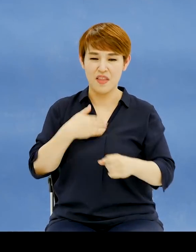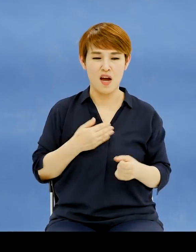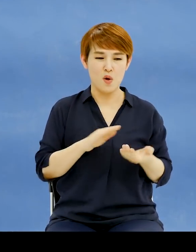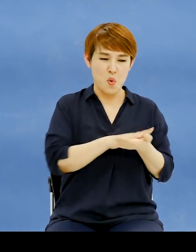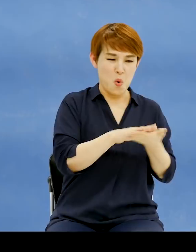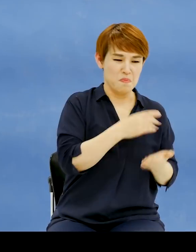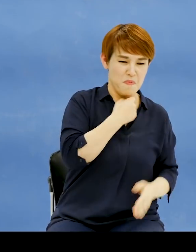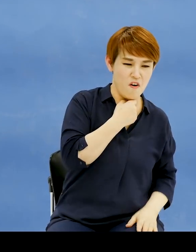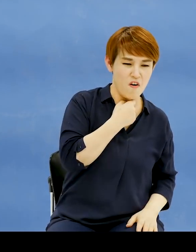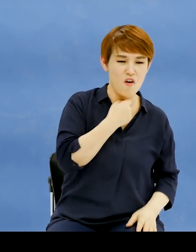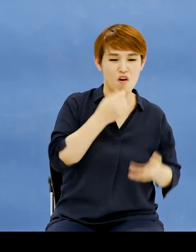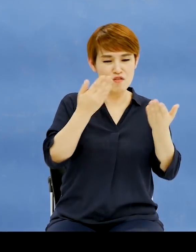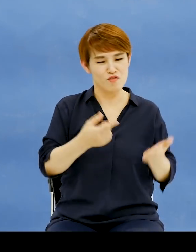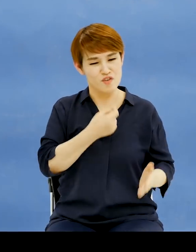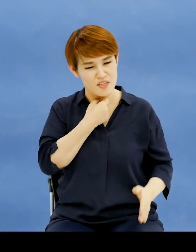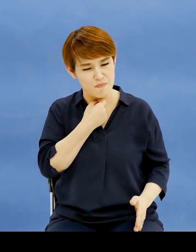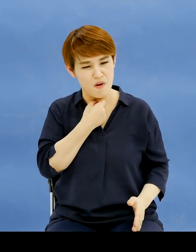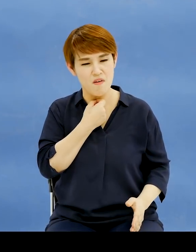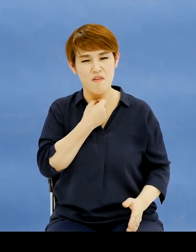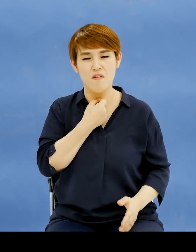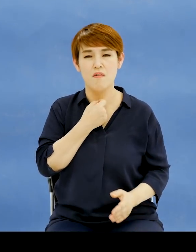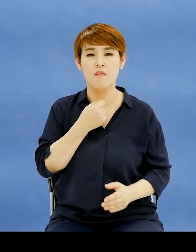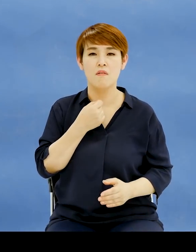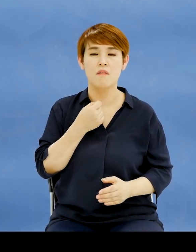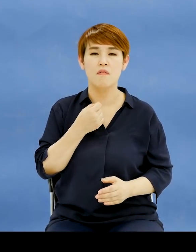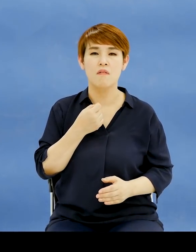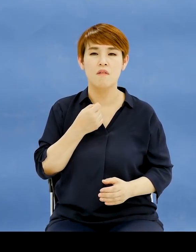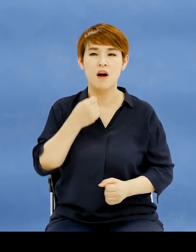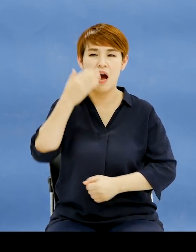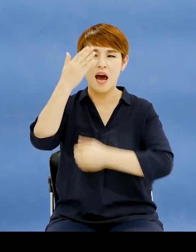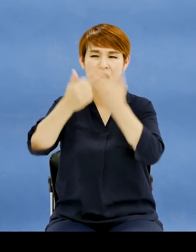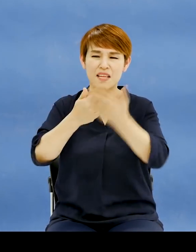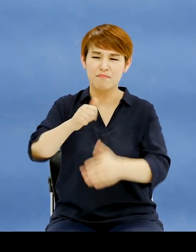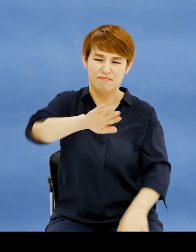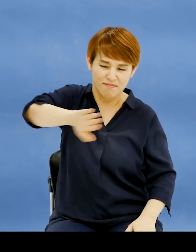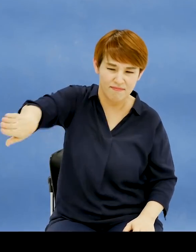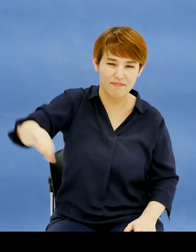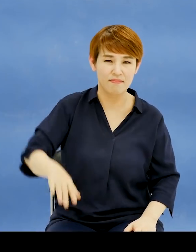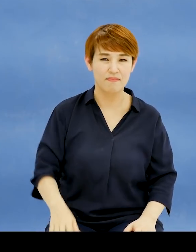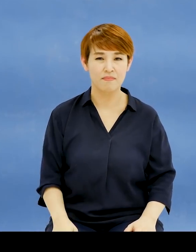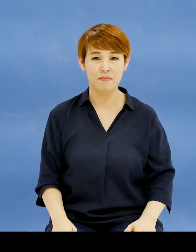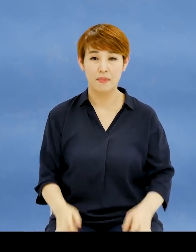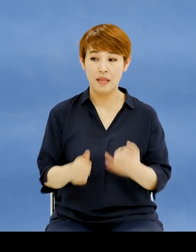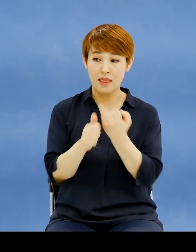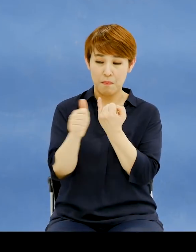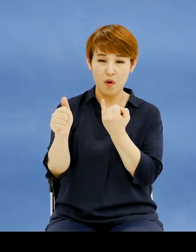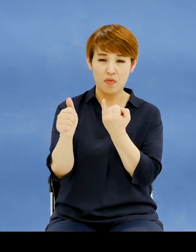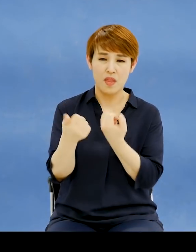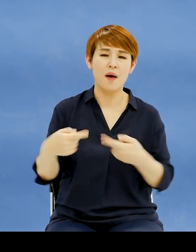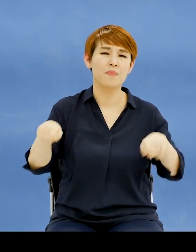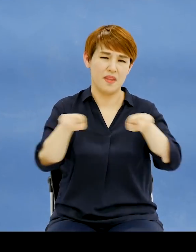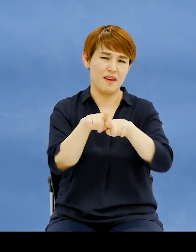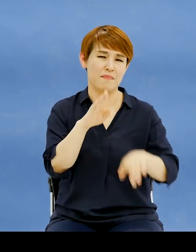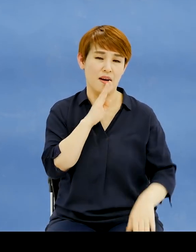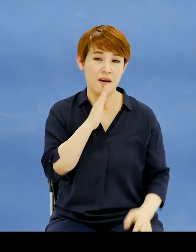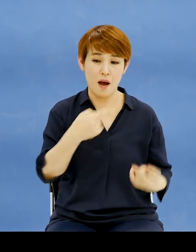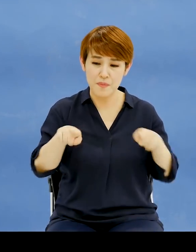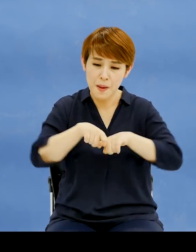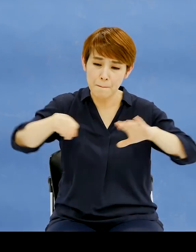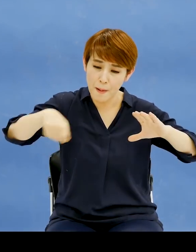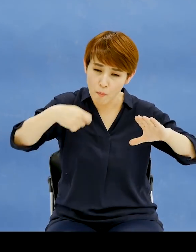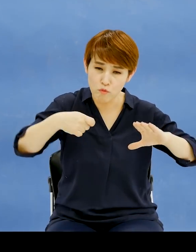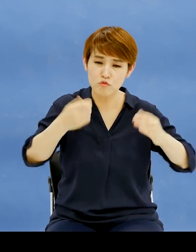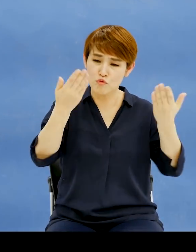있고 나는 쉬어야 되고 그러니까 하나님을 포함하지 않은 거예요. 삶에서. 남편은 포함이 돼